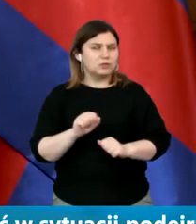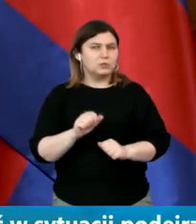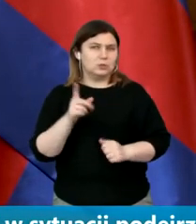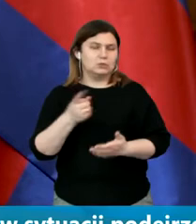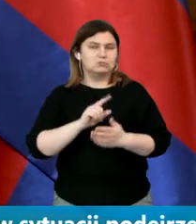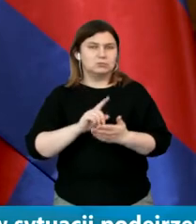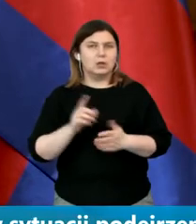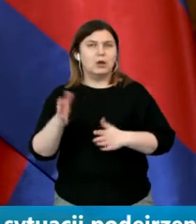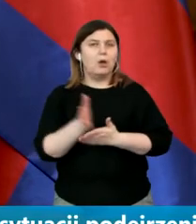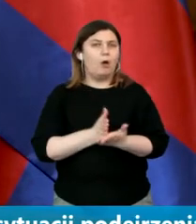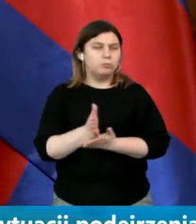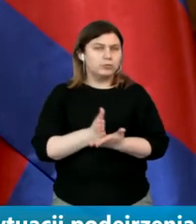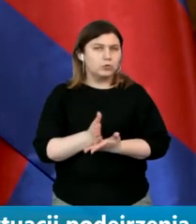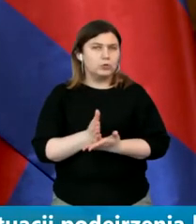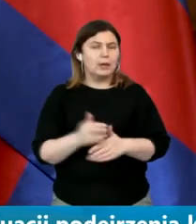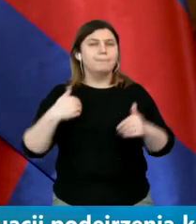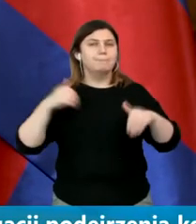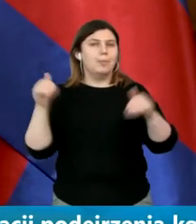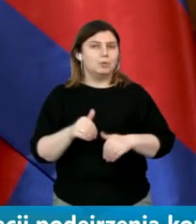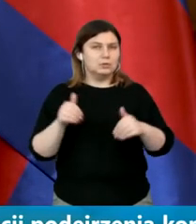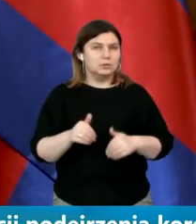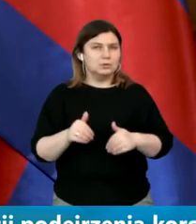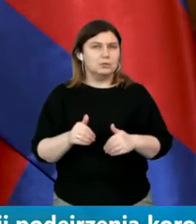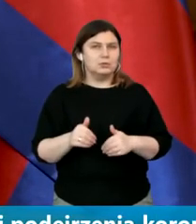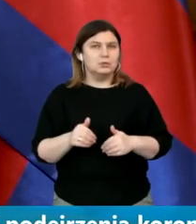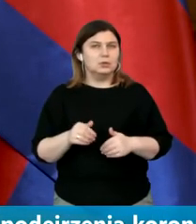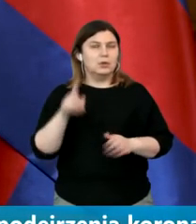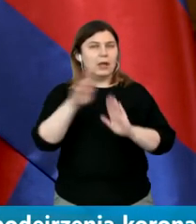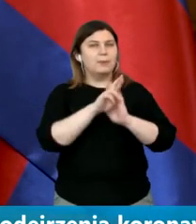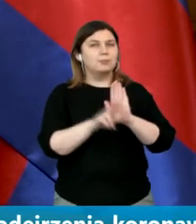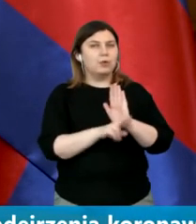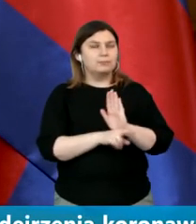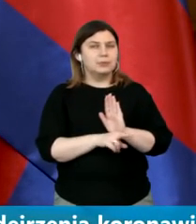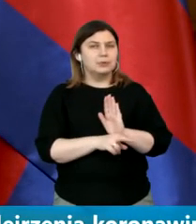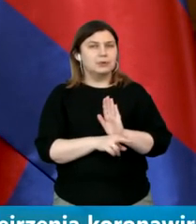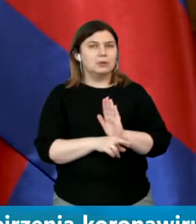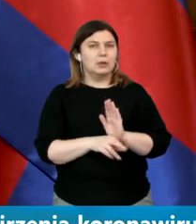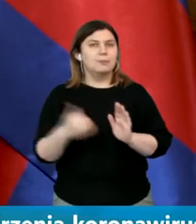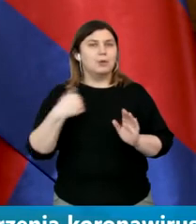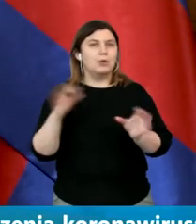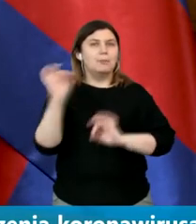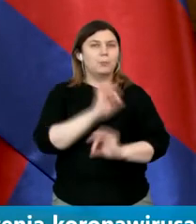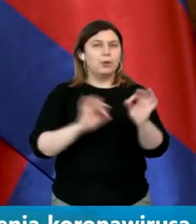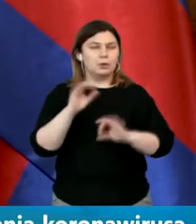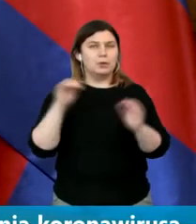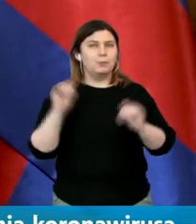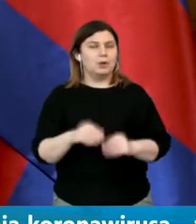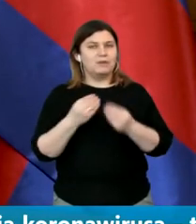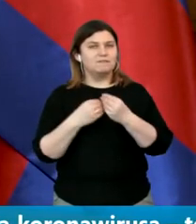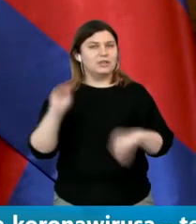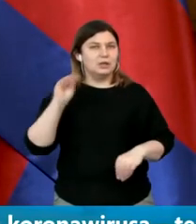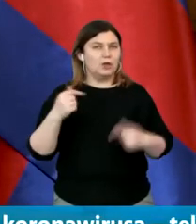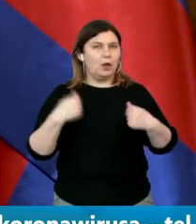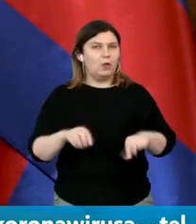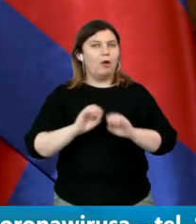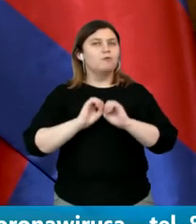pewnością obsługę. Moglibyśmy wtedy, te przepisy zapewne byłyby wtedy zmodyfikowane i moglibyśmy więcej osób